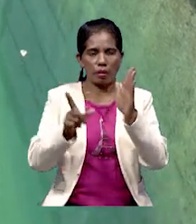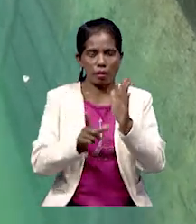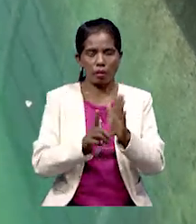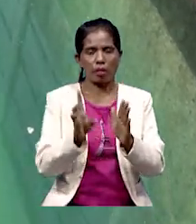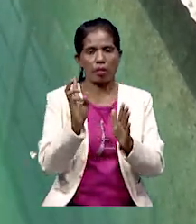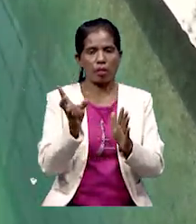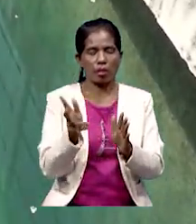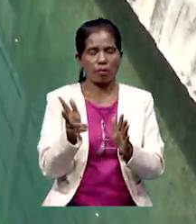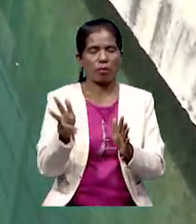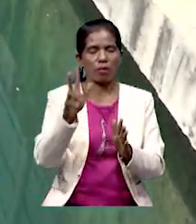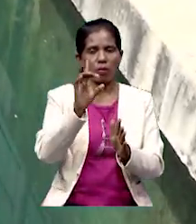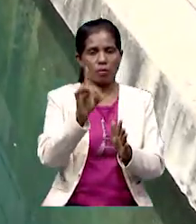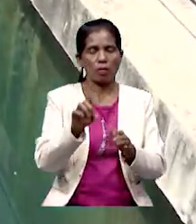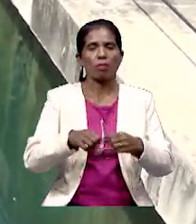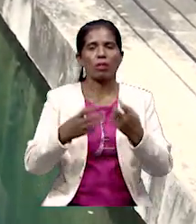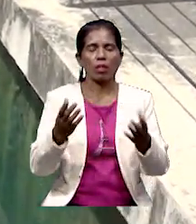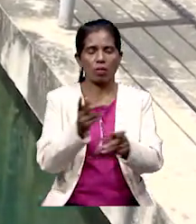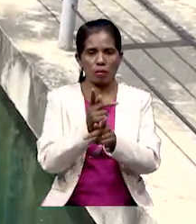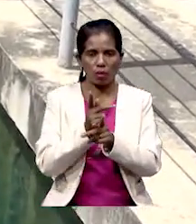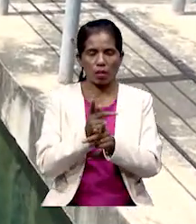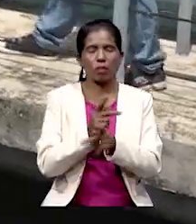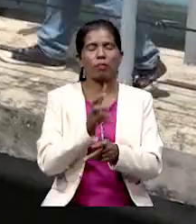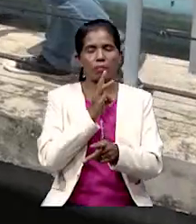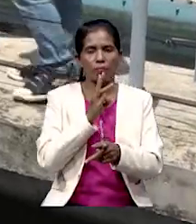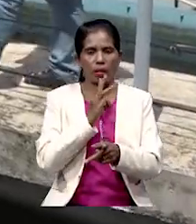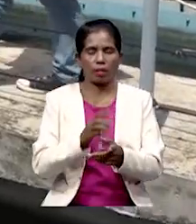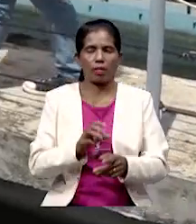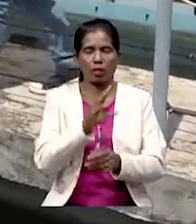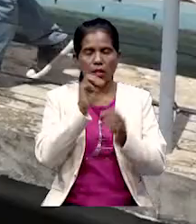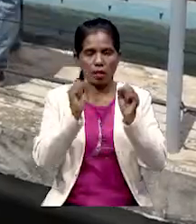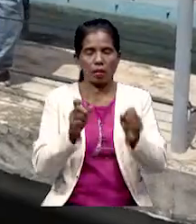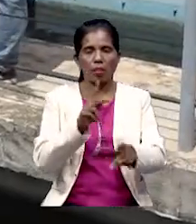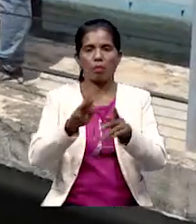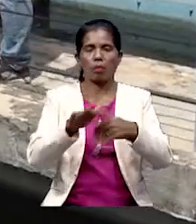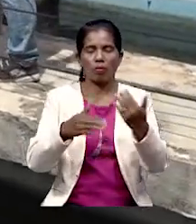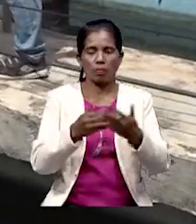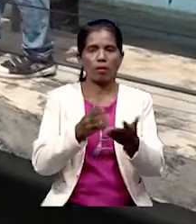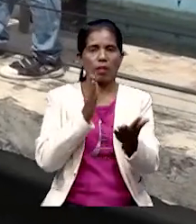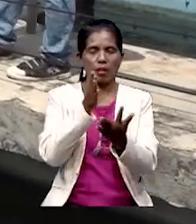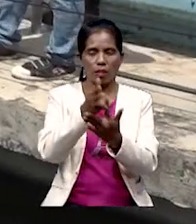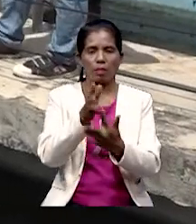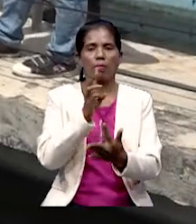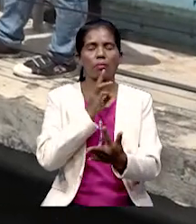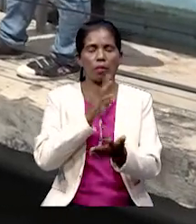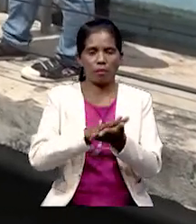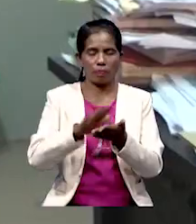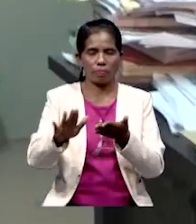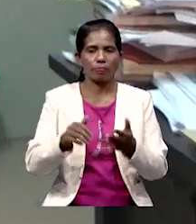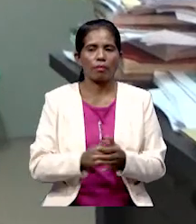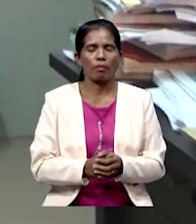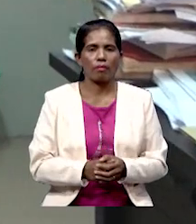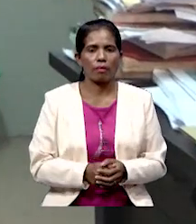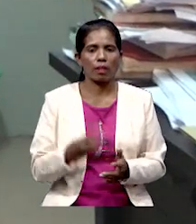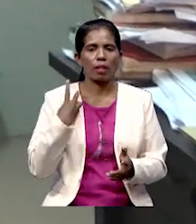Kolea konaba oinsa bele halo gestão diak konaba recurso B atu komunidade hotu bele asesu BMOS. Karik la sala ni